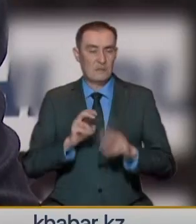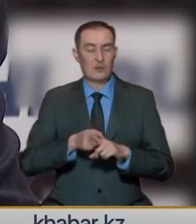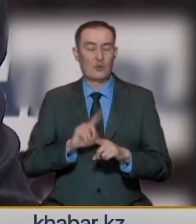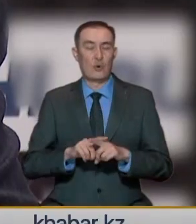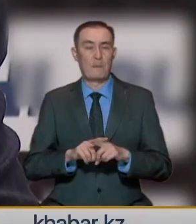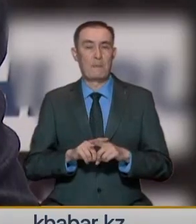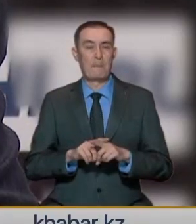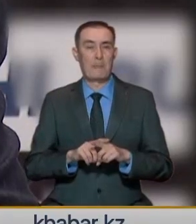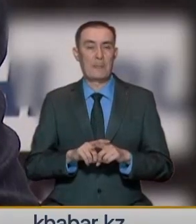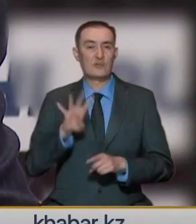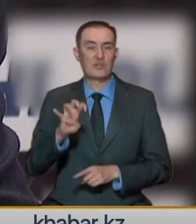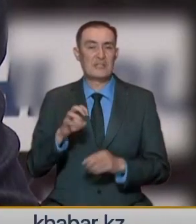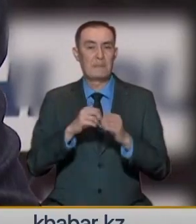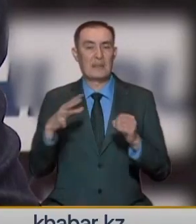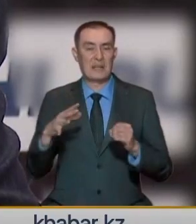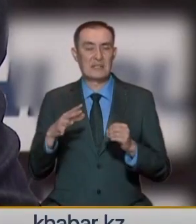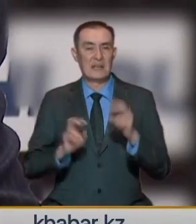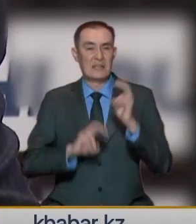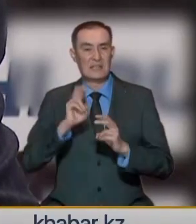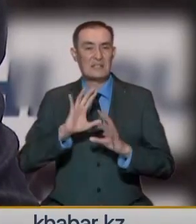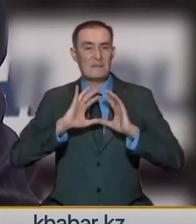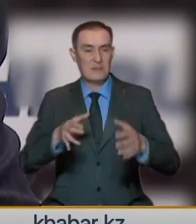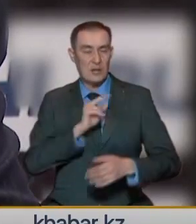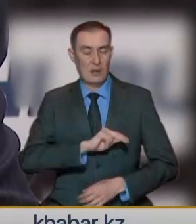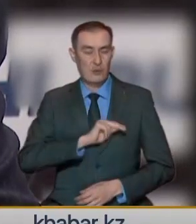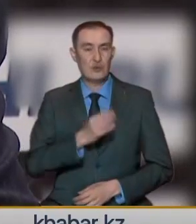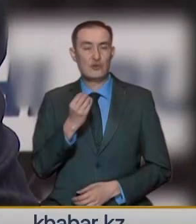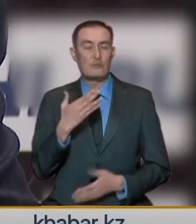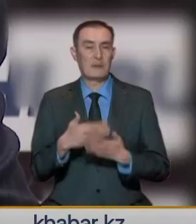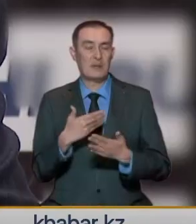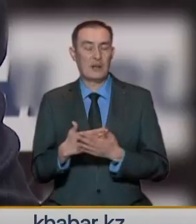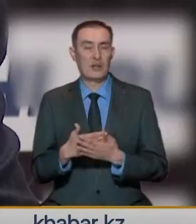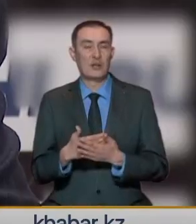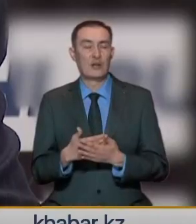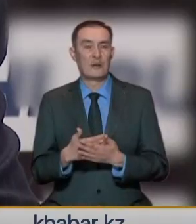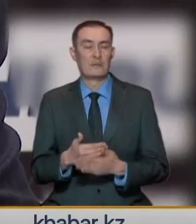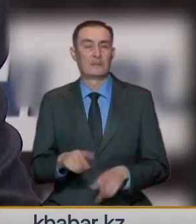415 сейчас станции эксплуатируются, еще примерно такой же цифр.